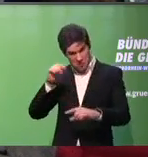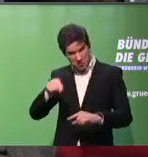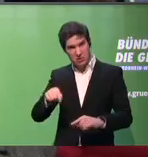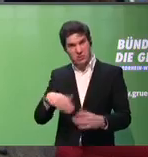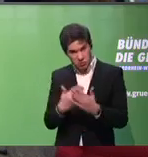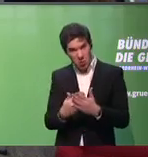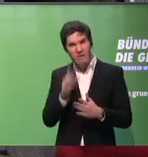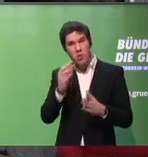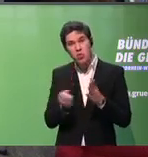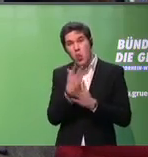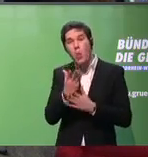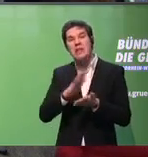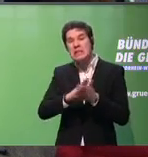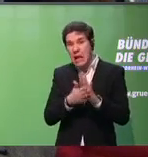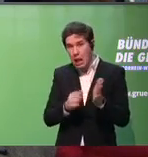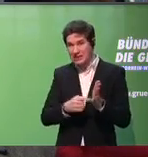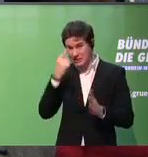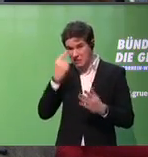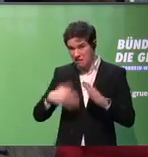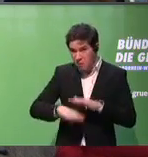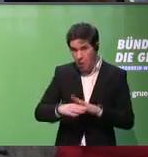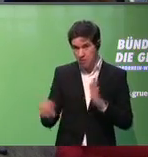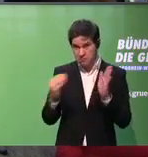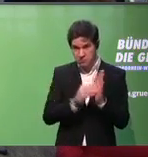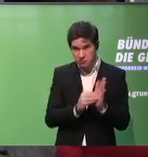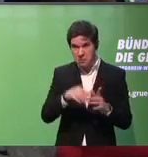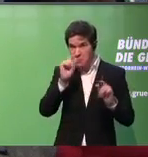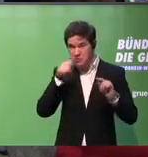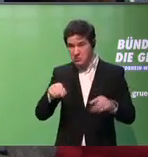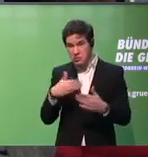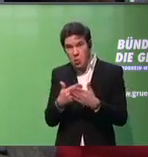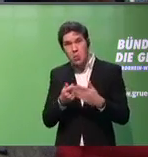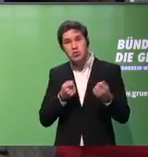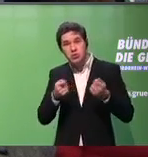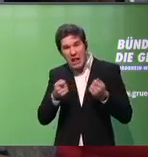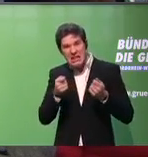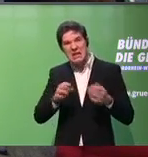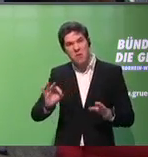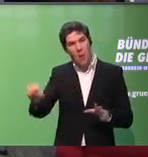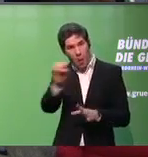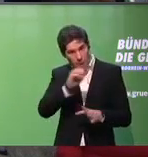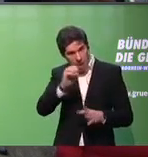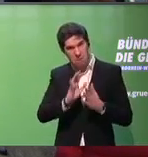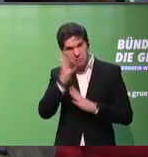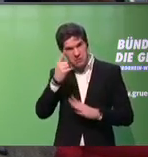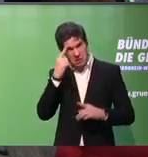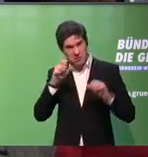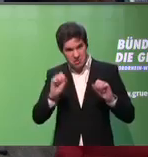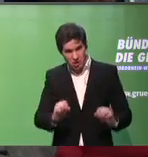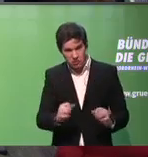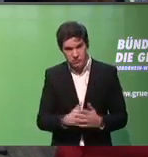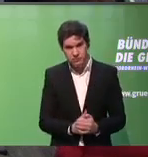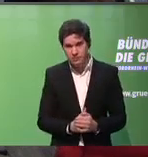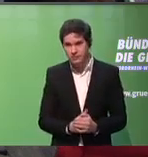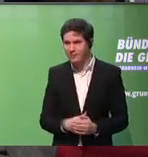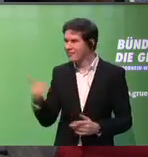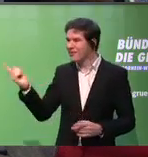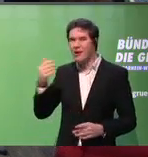Deal leisten? Wäre dies überhaupt als Strategie europäisch umsetzbar? I think you have to repeat.